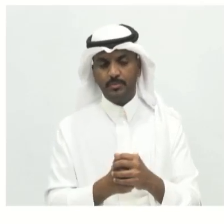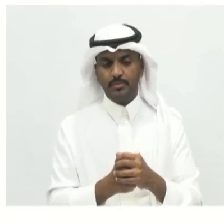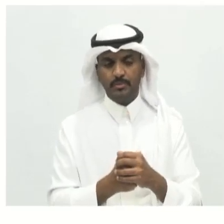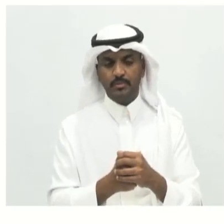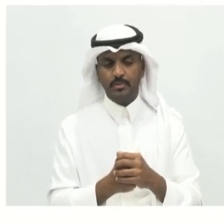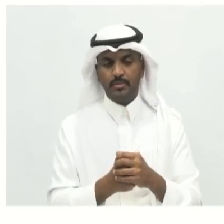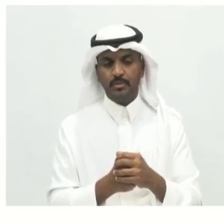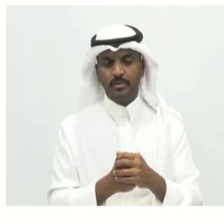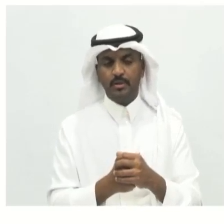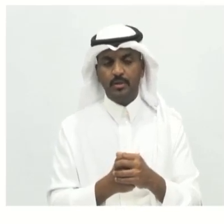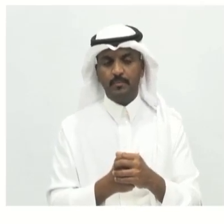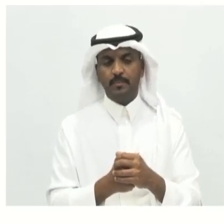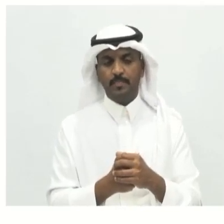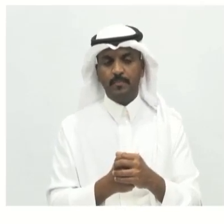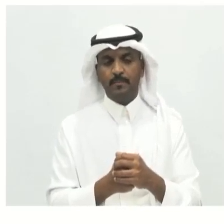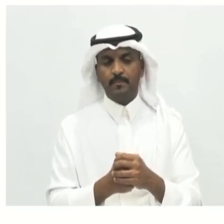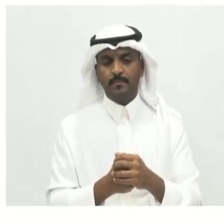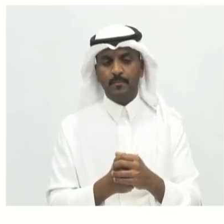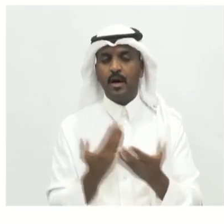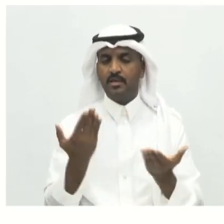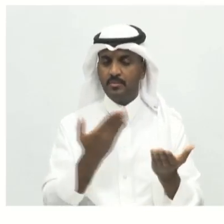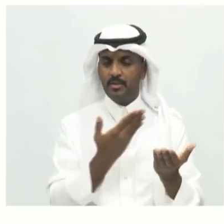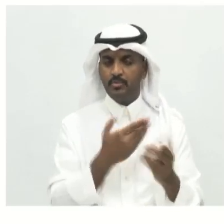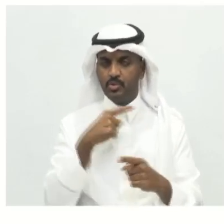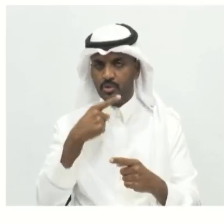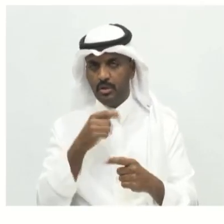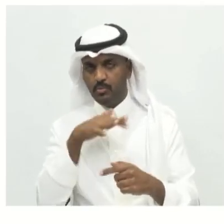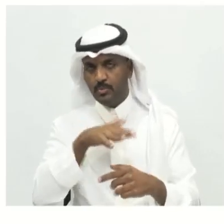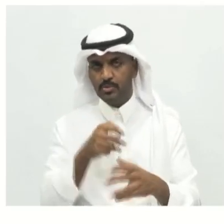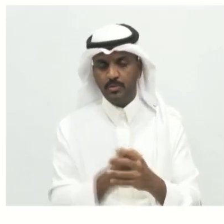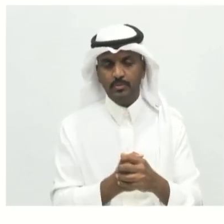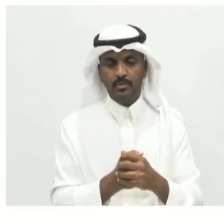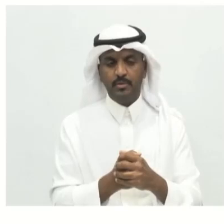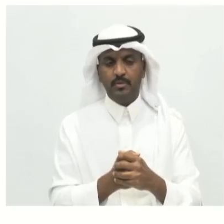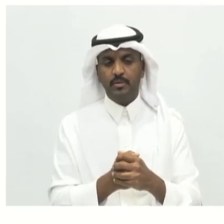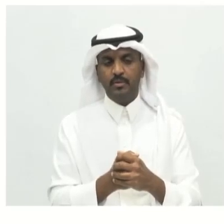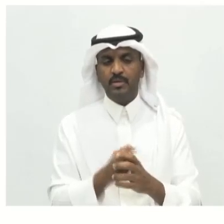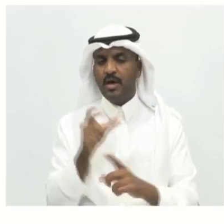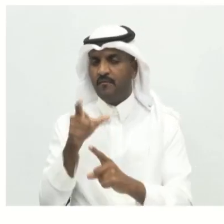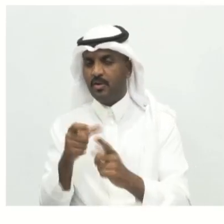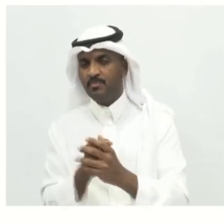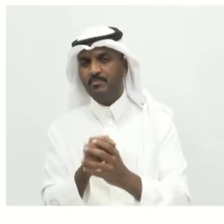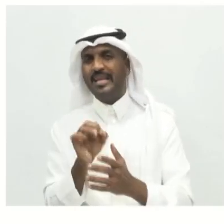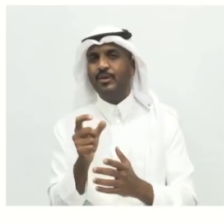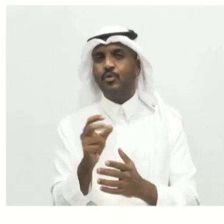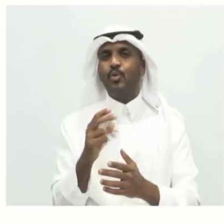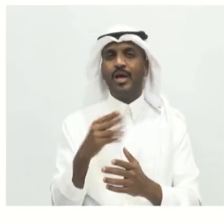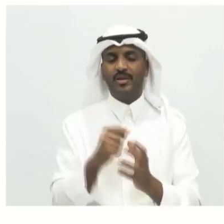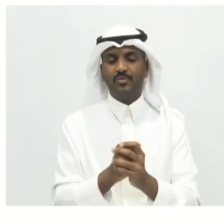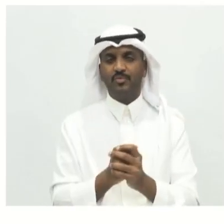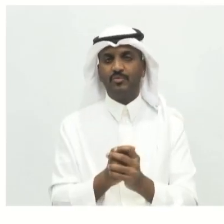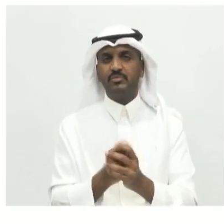قدم على النبي صلى الله عليه وسلم نفر من عكل